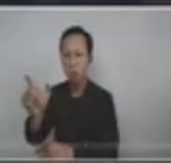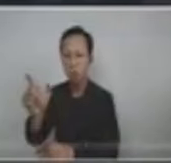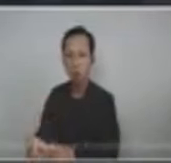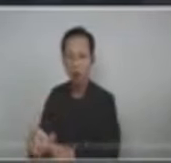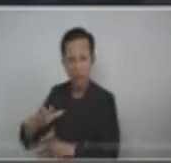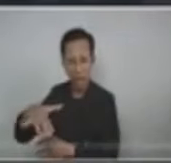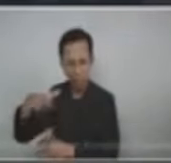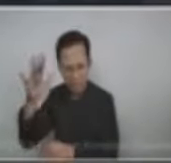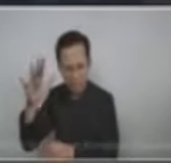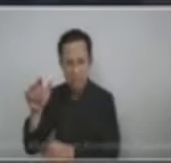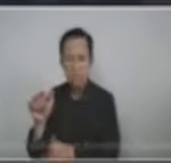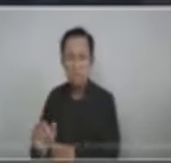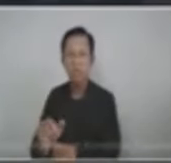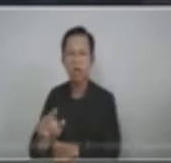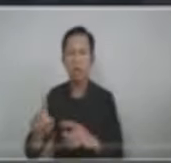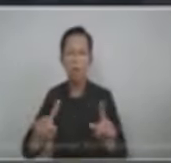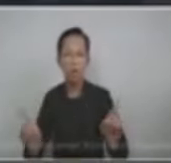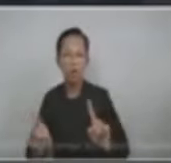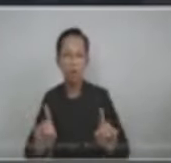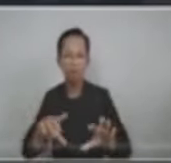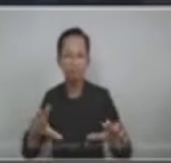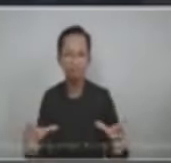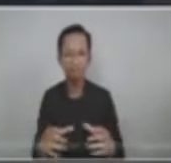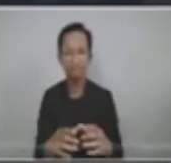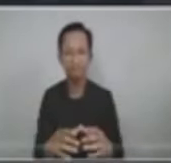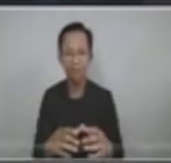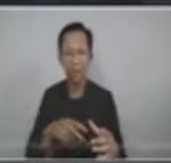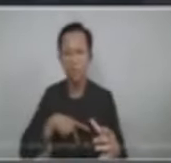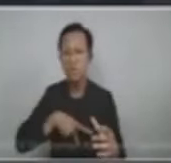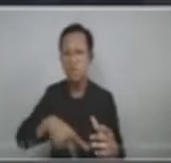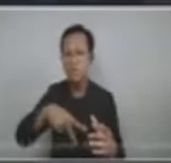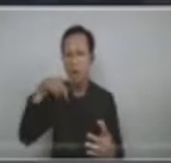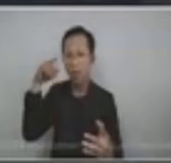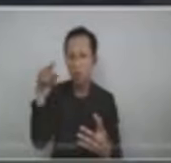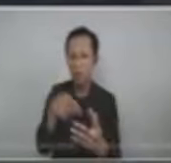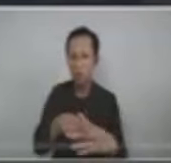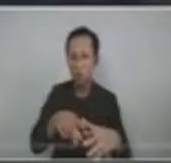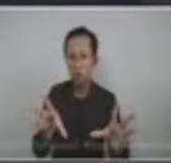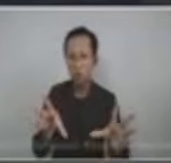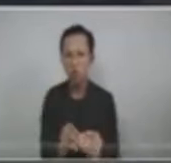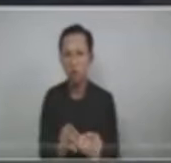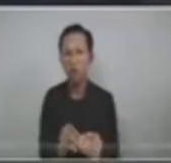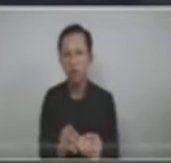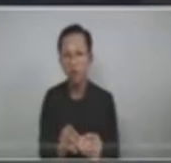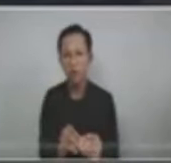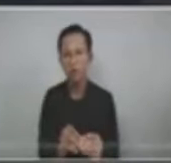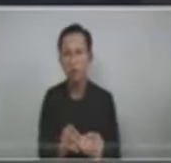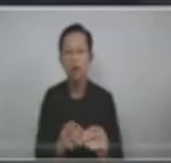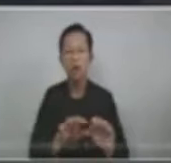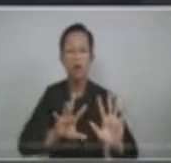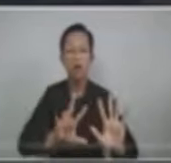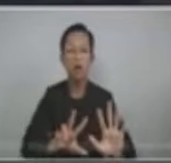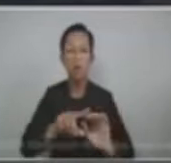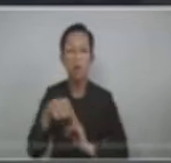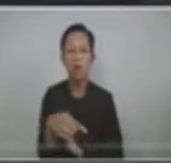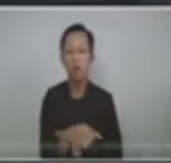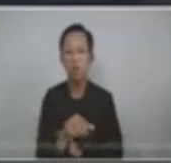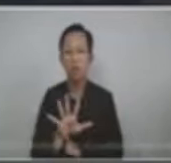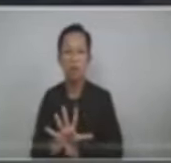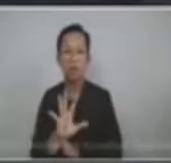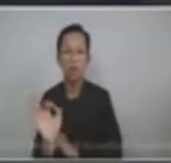politik atau gabungan partai politik peserta pemilu harus memperoleh suara sah paling sedikit 8,5% di